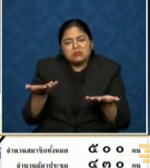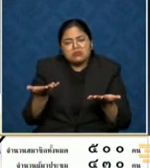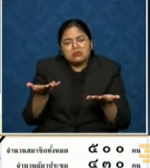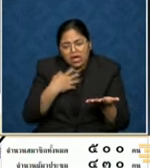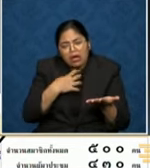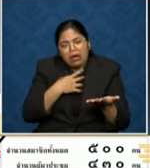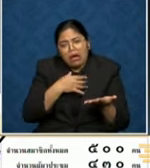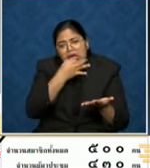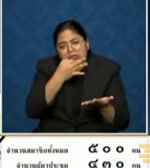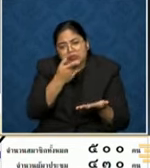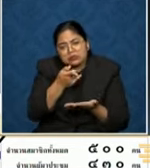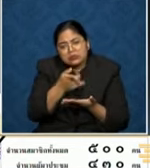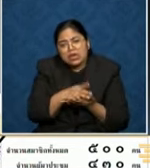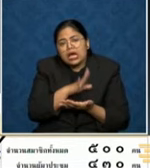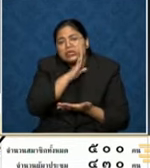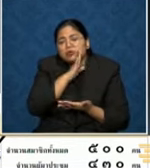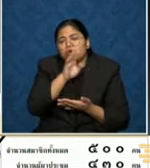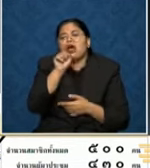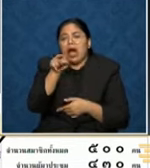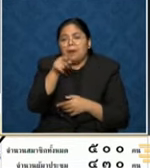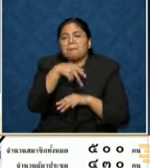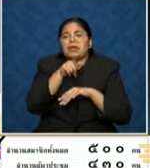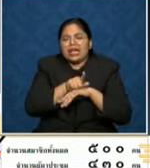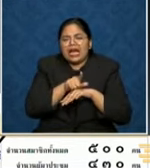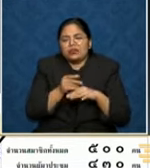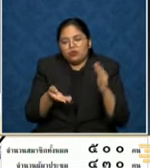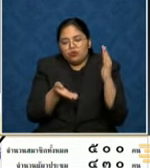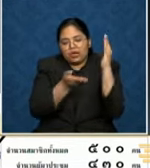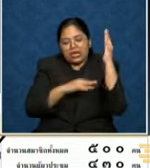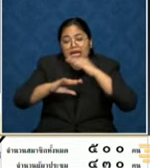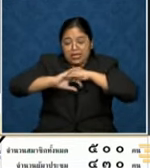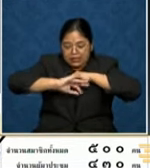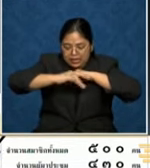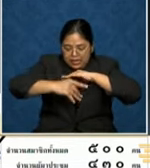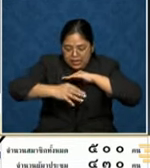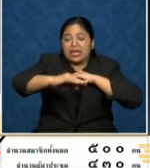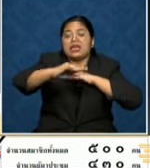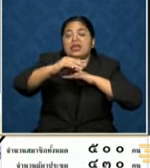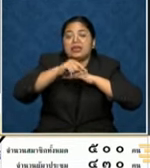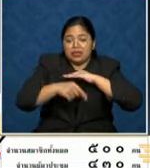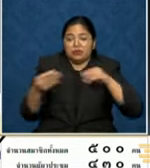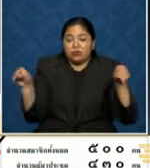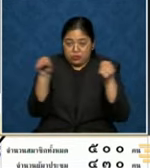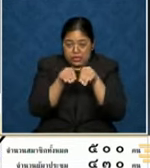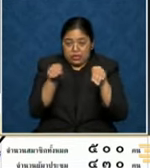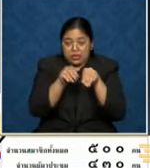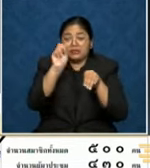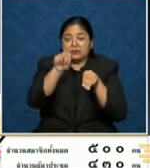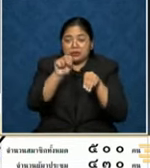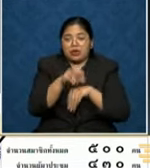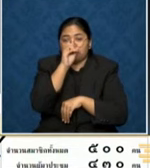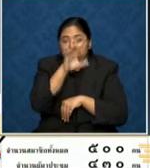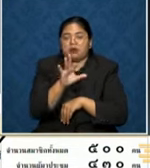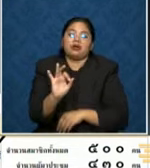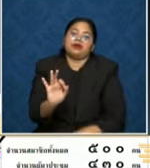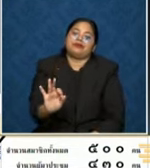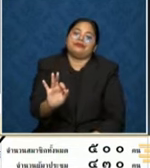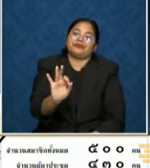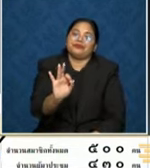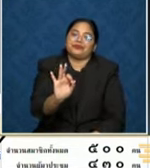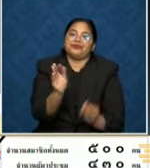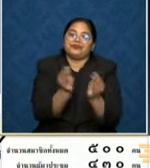ถ้าท่านประธานอยู่ในพื้นที่ทางติดทะเลอยู่แล้วครับมันมีไหมครับตอนนี้ผมเรียนท่านประธานตรงๆนะครับ F ครับท่านประธ